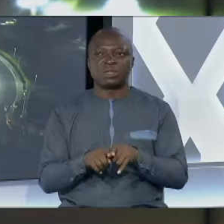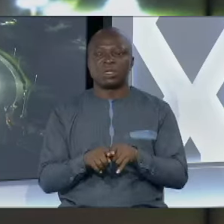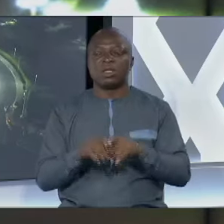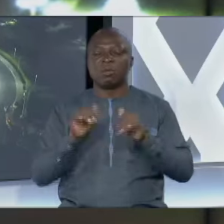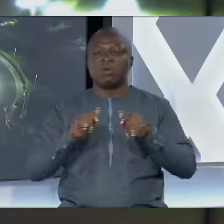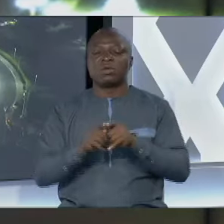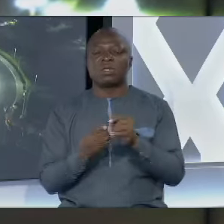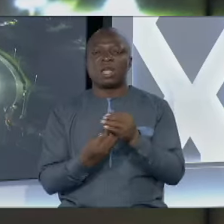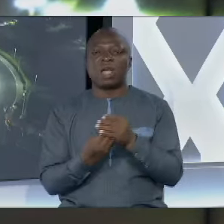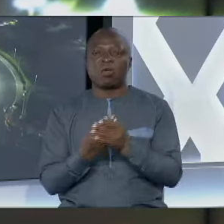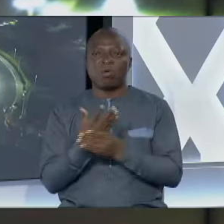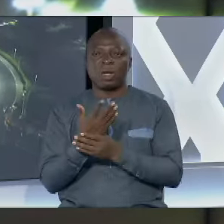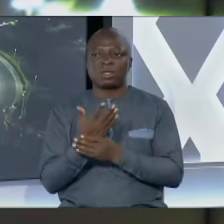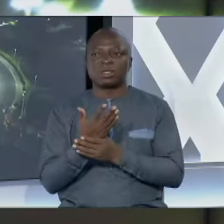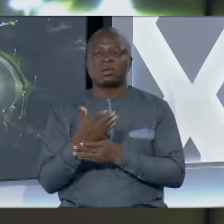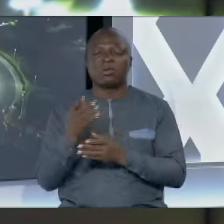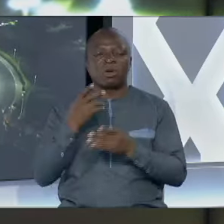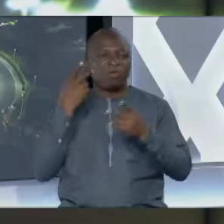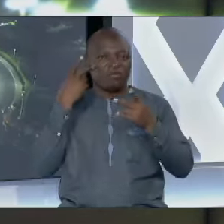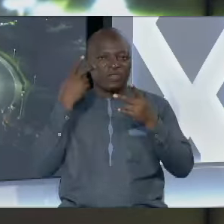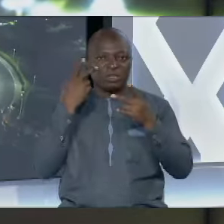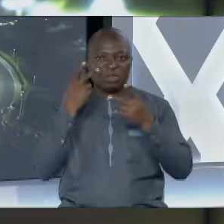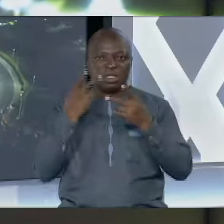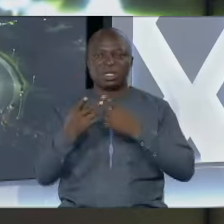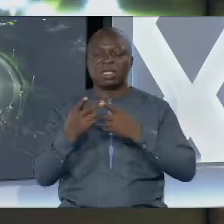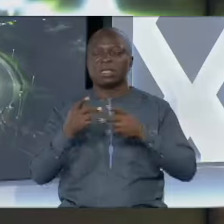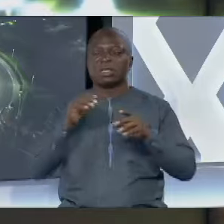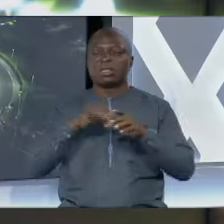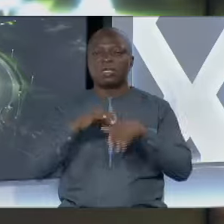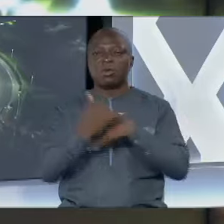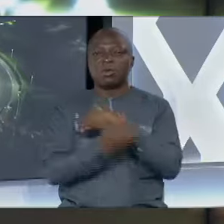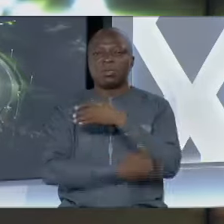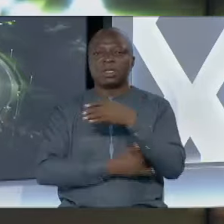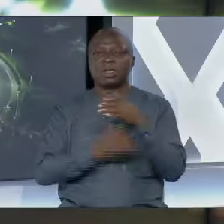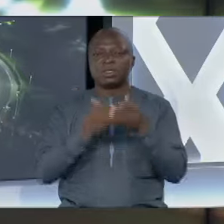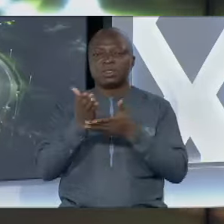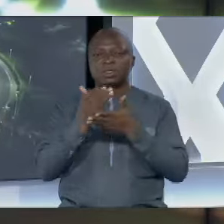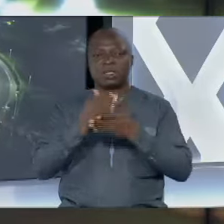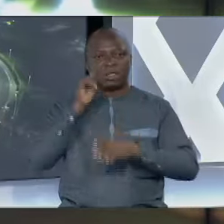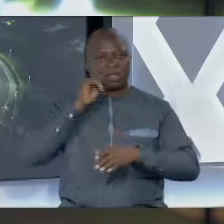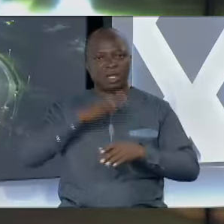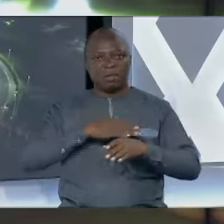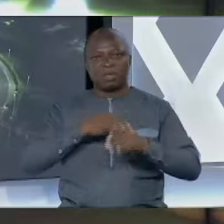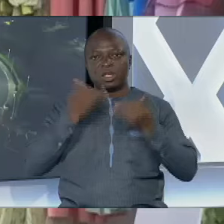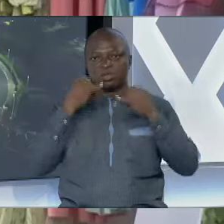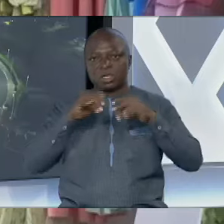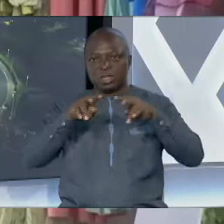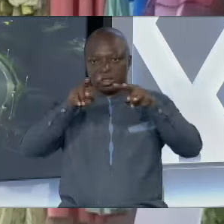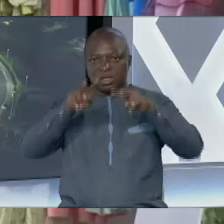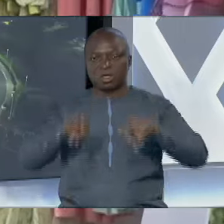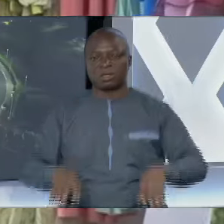pourront accroître également leur visibilité dans le pays. Marie-Ange Bida nous en parle.